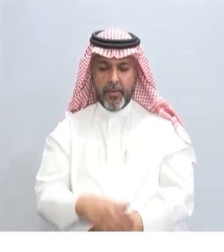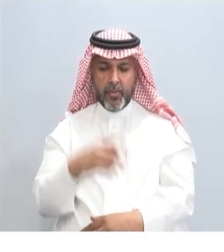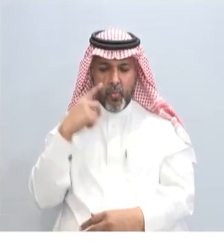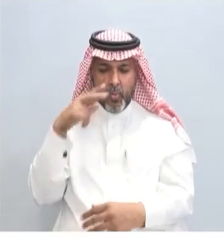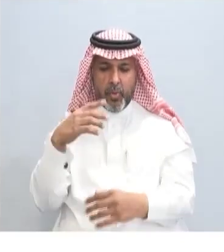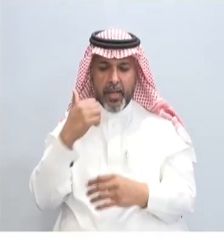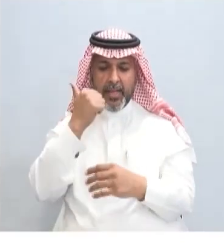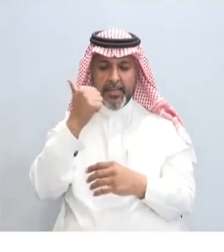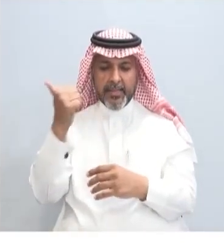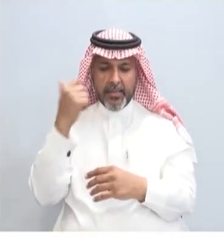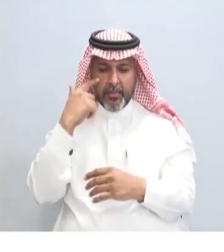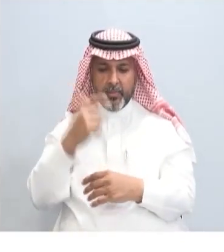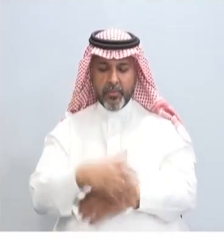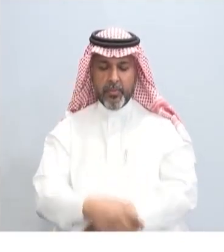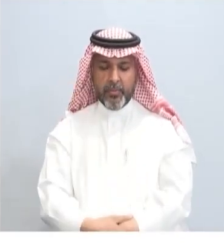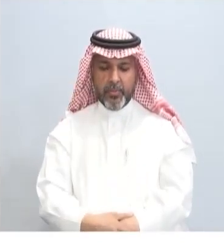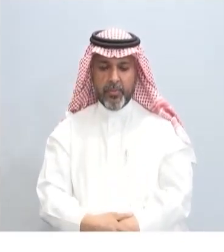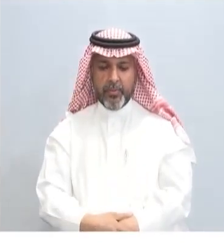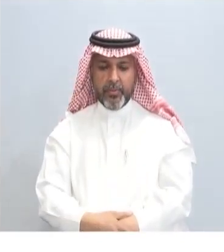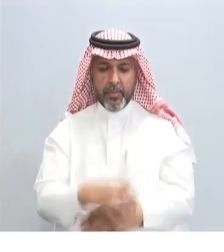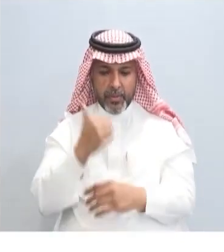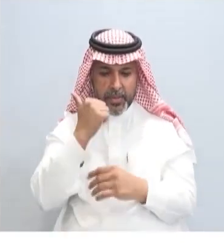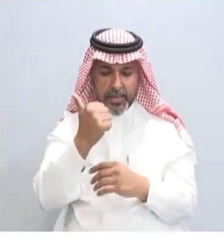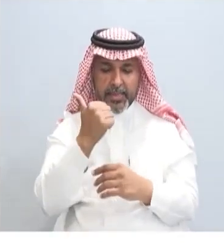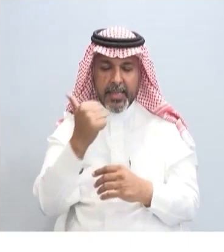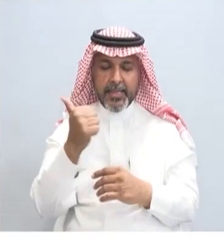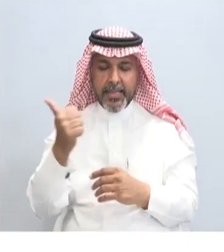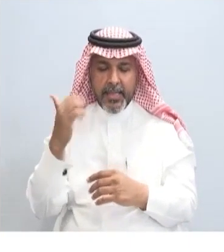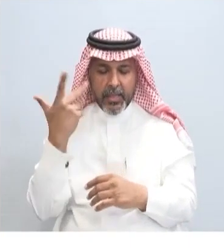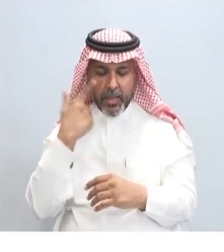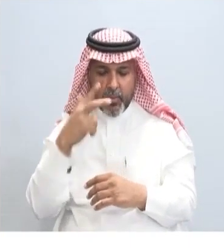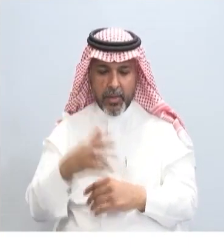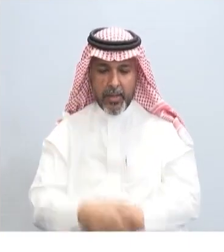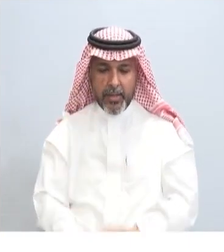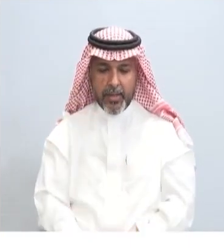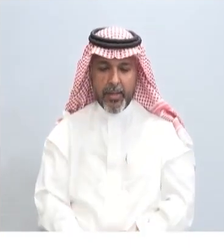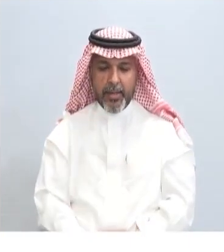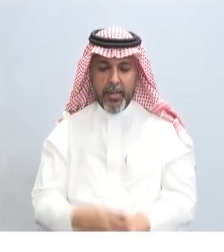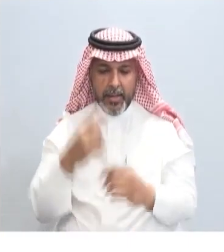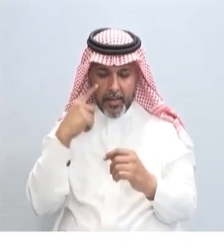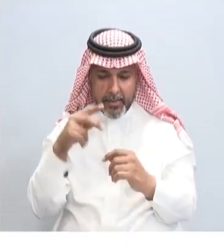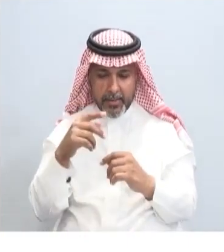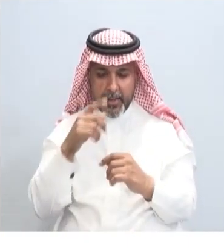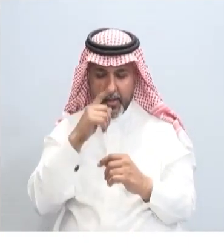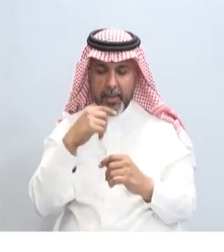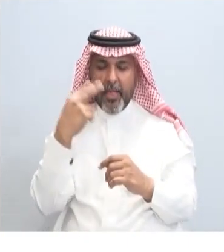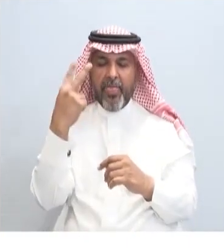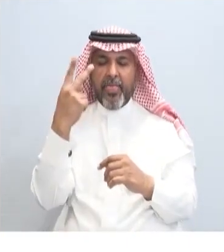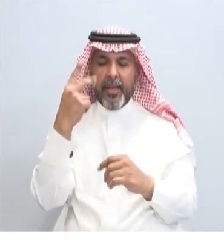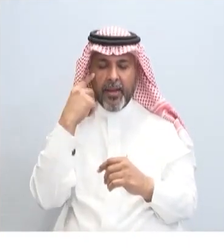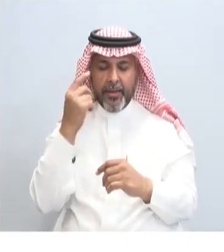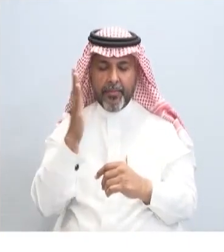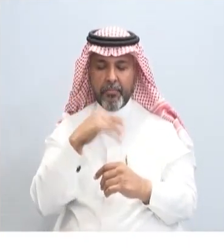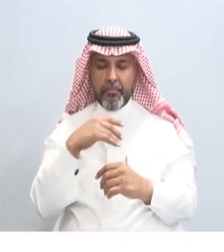عناصر كثيره فلاحظ ان العدد سته اصلا ظهر هنا وظهر هنا فبالتالي مباشره نقول هنا ان الحادثتان